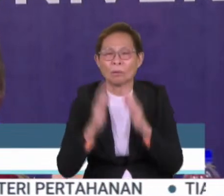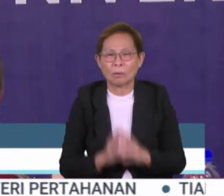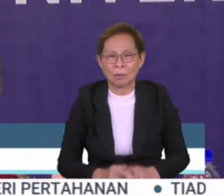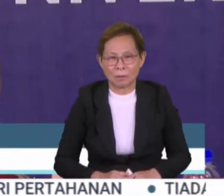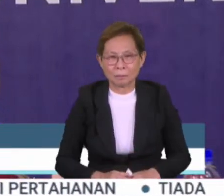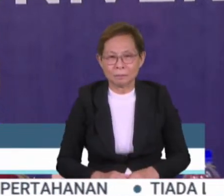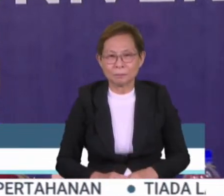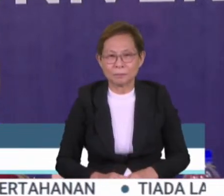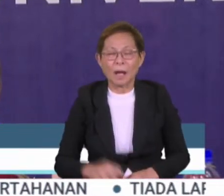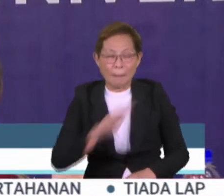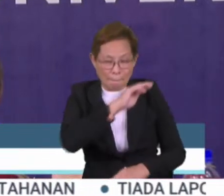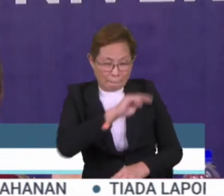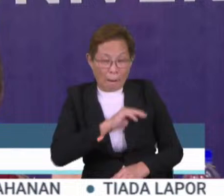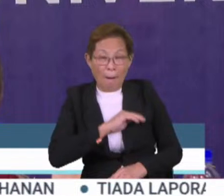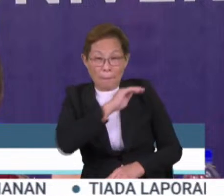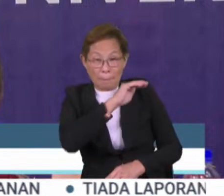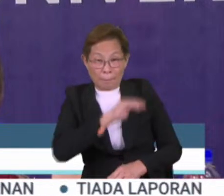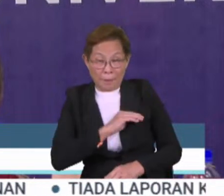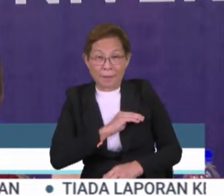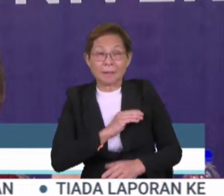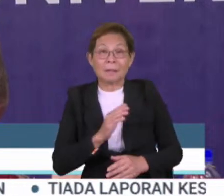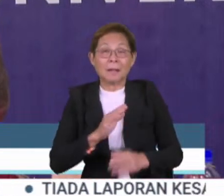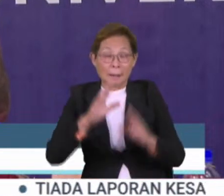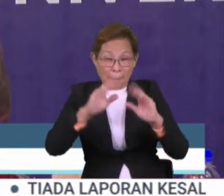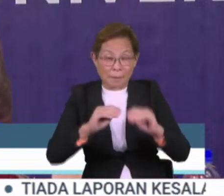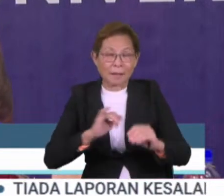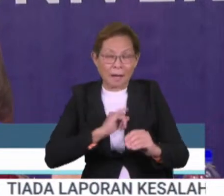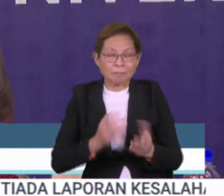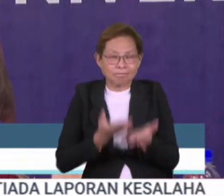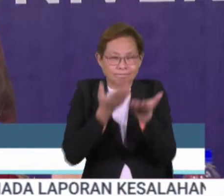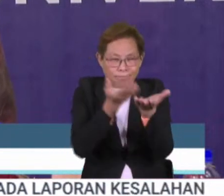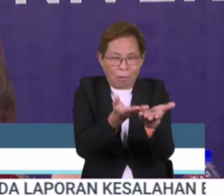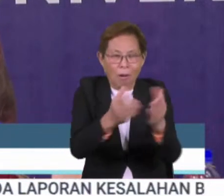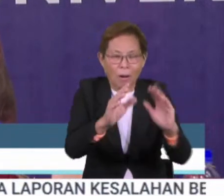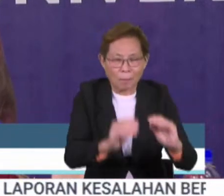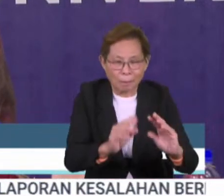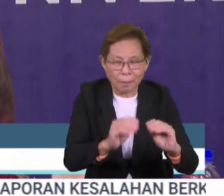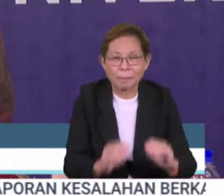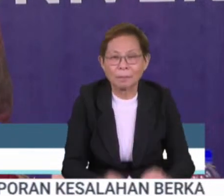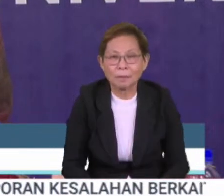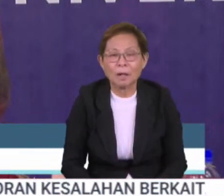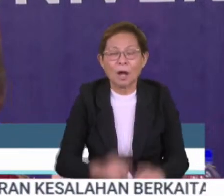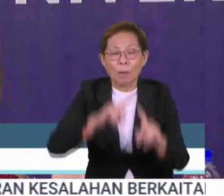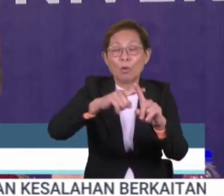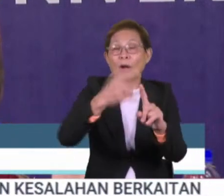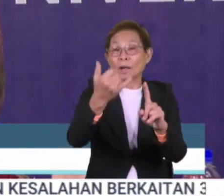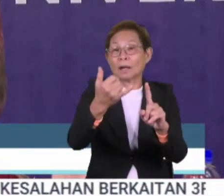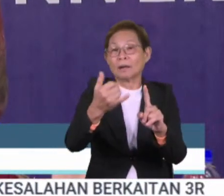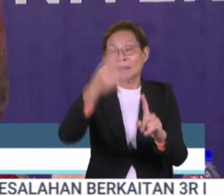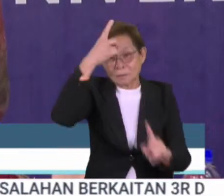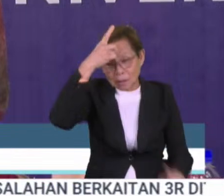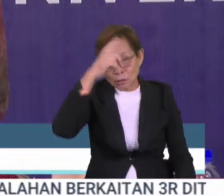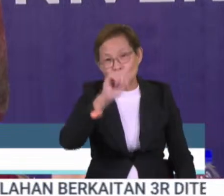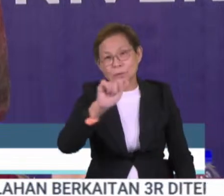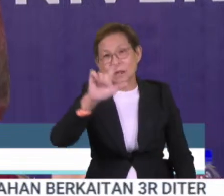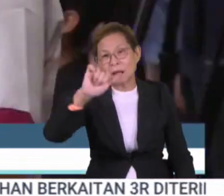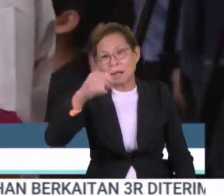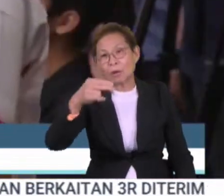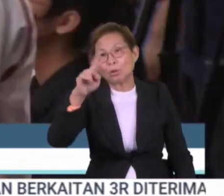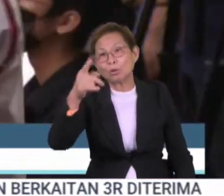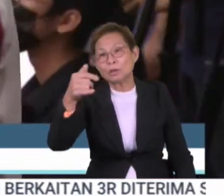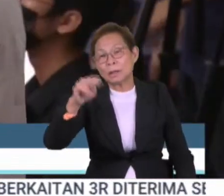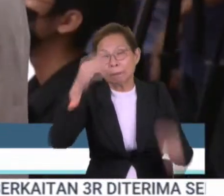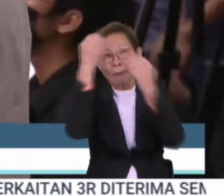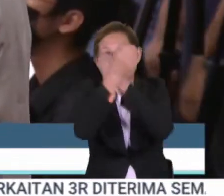Jemaah Menteri akan datang, akan saya bawa. Nama apa tadi? Jun lepas, Allahyarham Datuk Seri Salahuddin